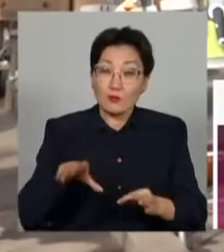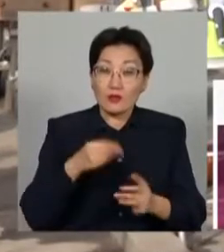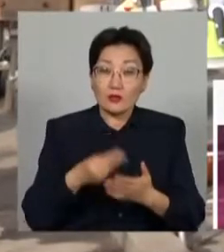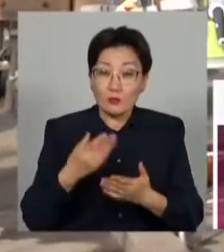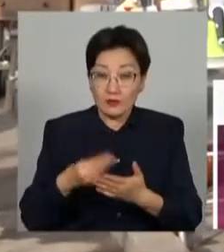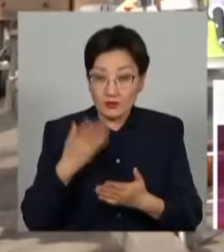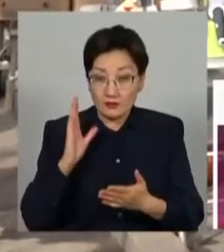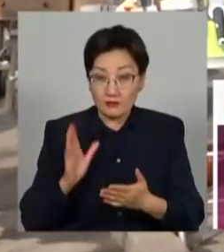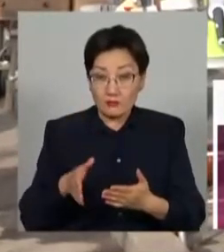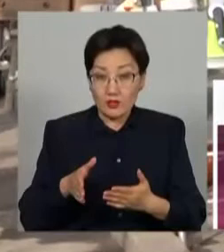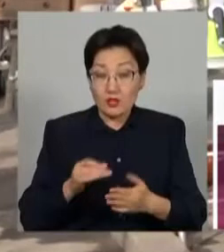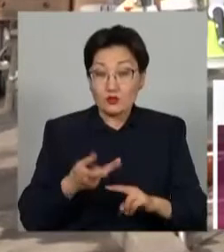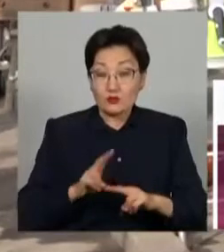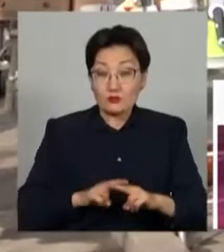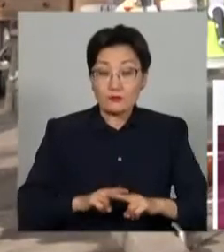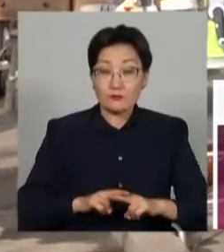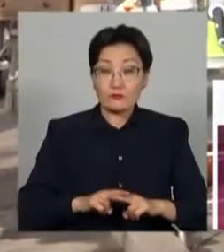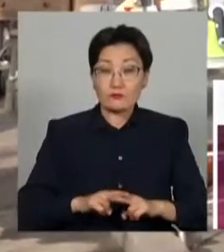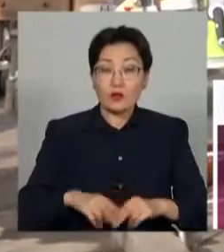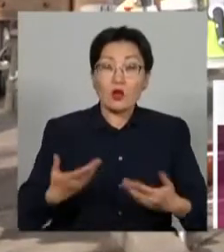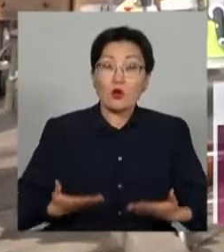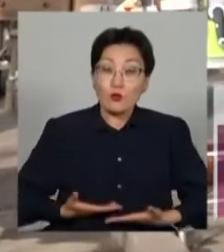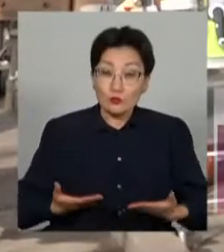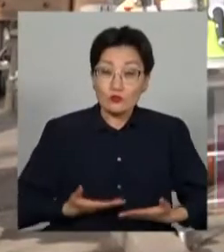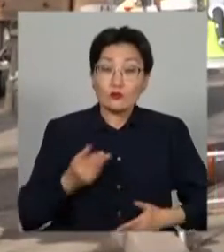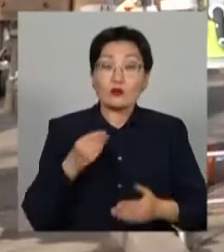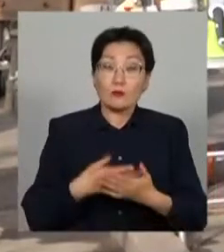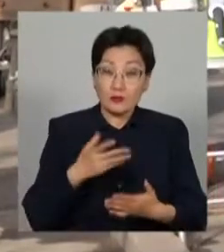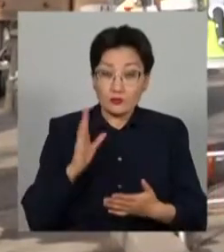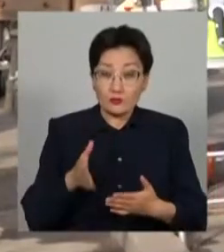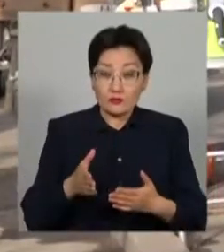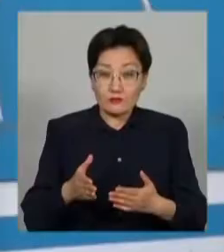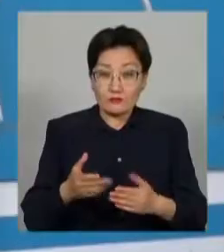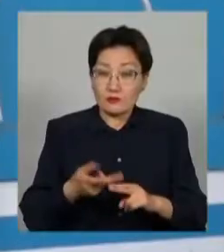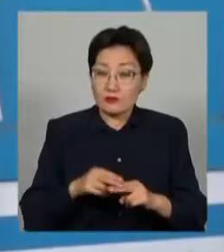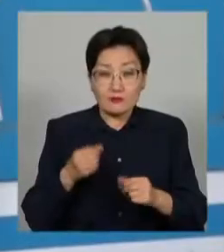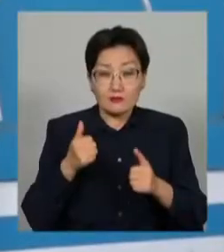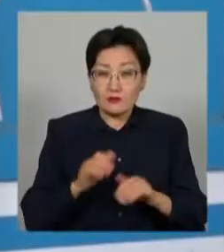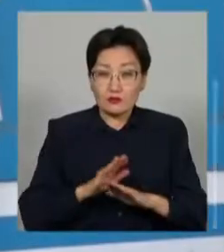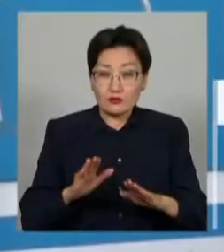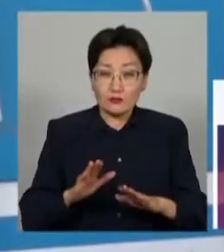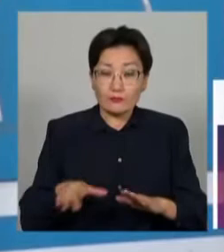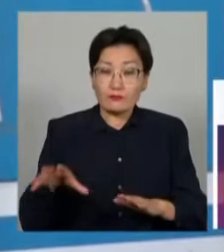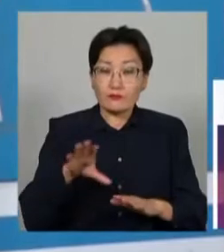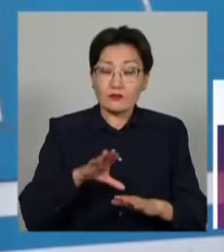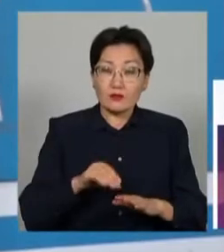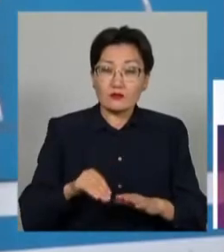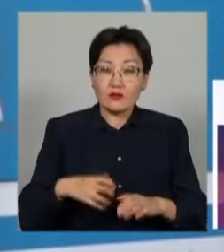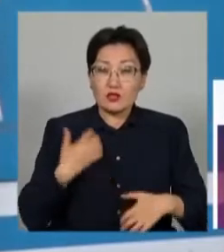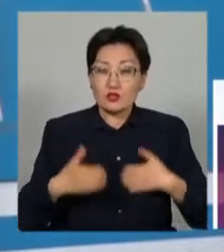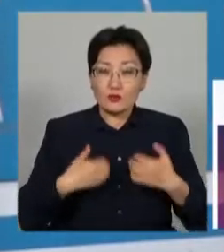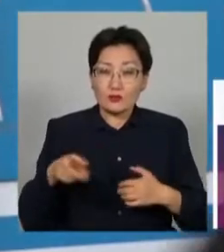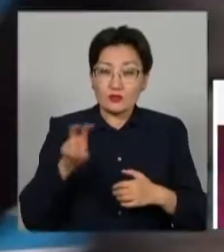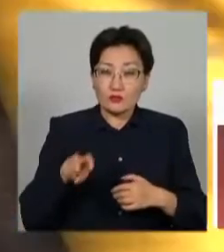қымбаттайды. Сондықтан өмір қымбаттайды деген сөз ол жақсылық емес. Бәрі ажиотаж болып отыр,